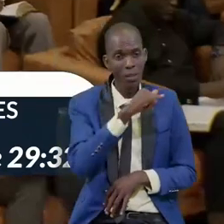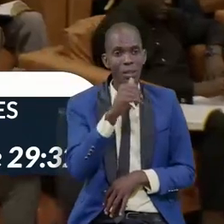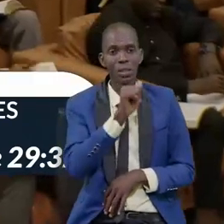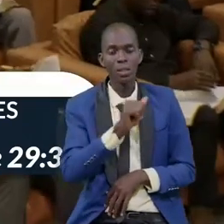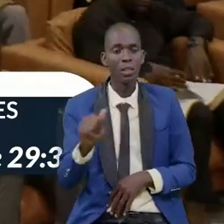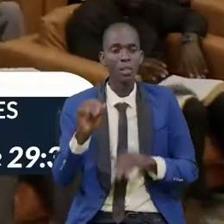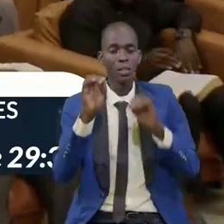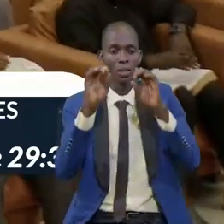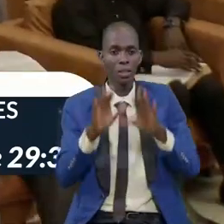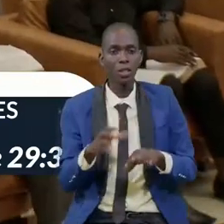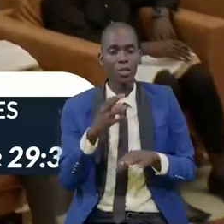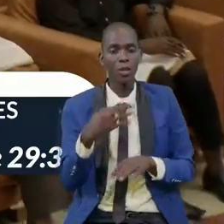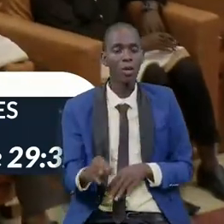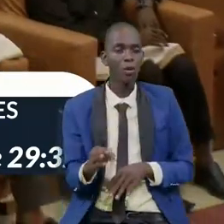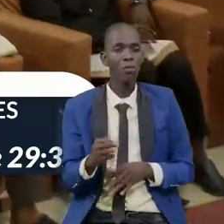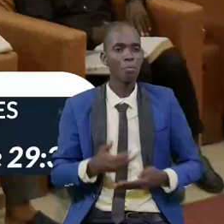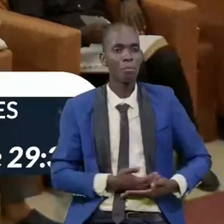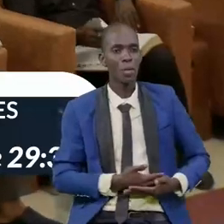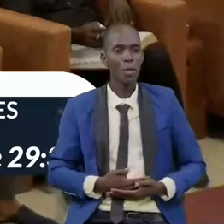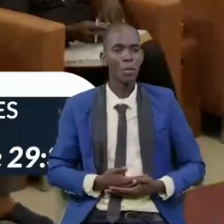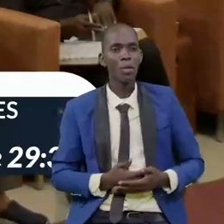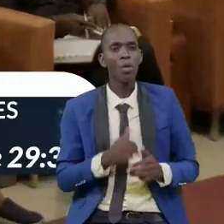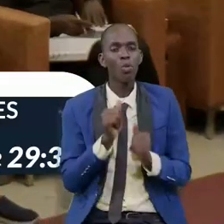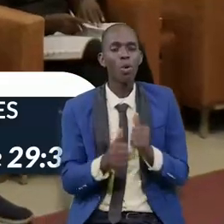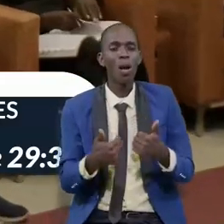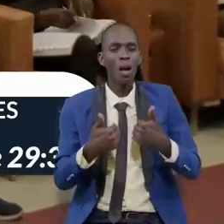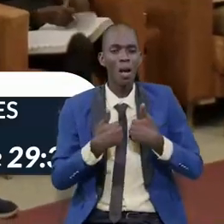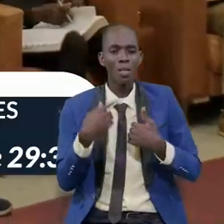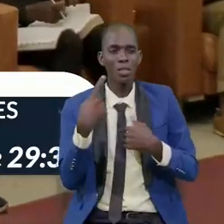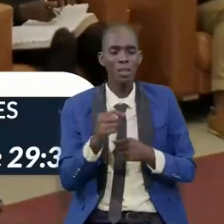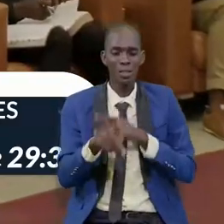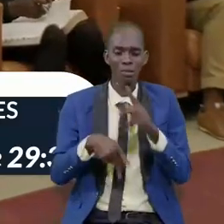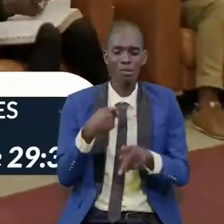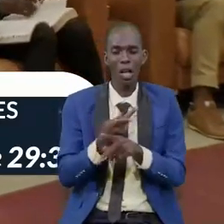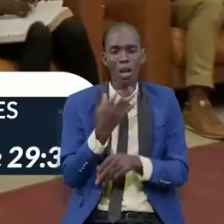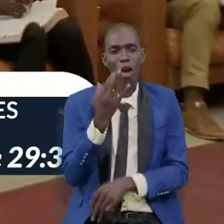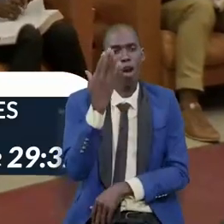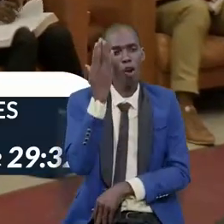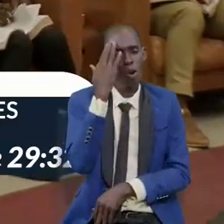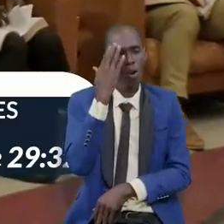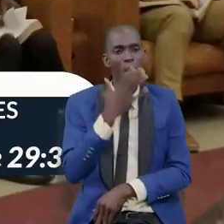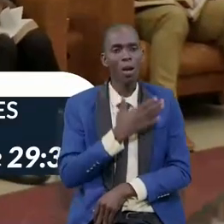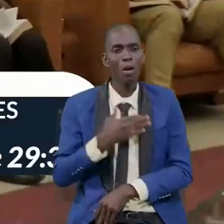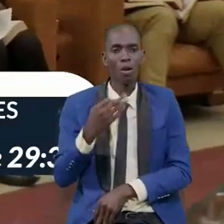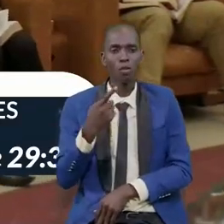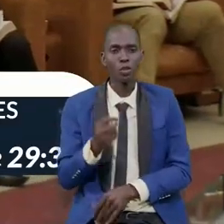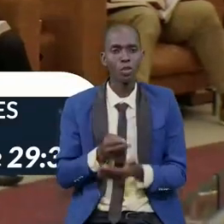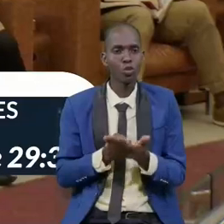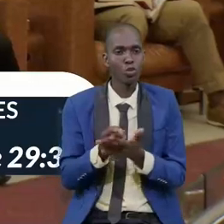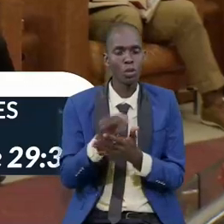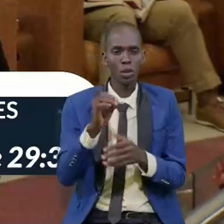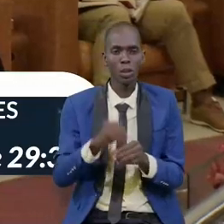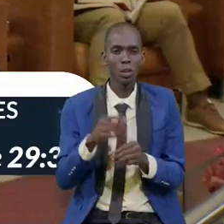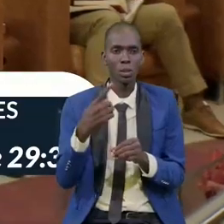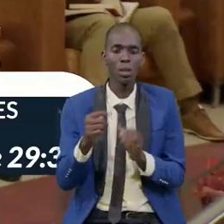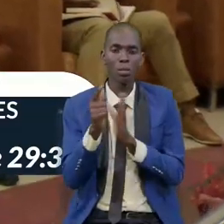le maître des ignorants, parce que tu as dans la loi la règle de la science